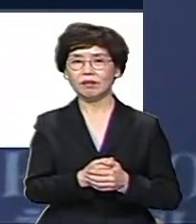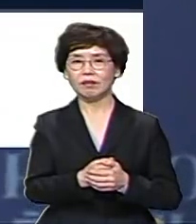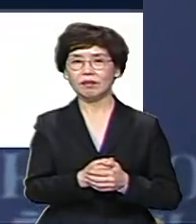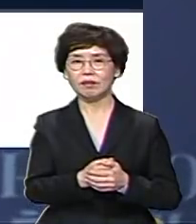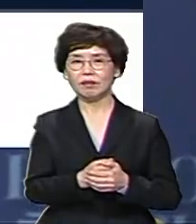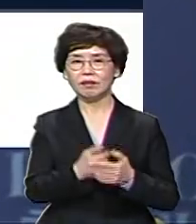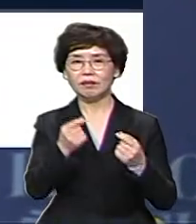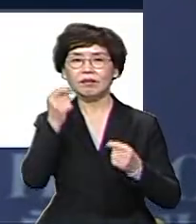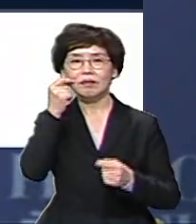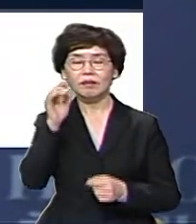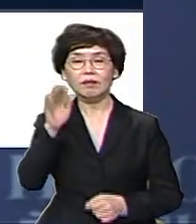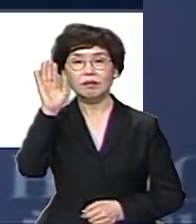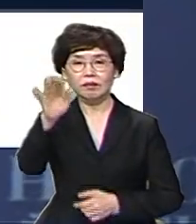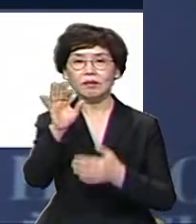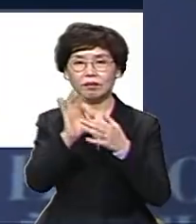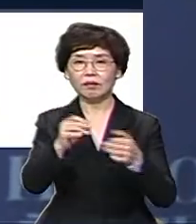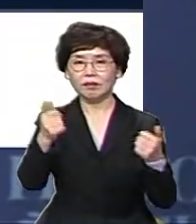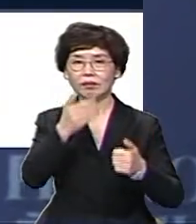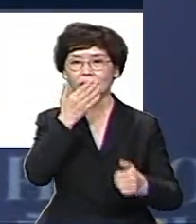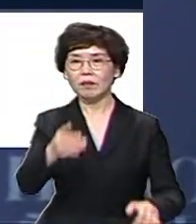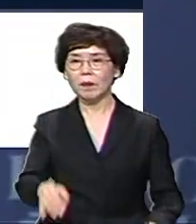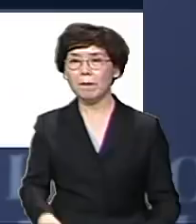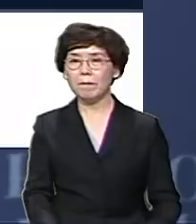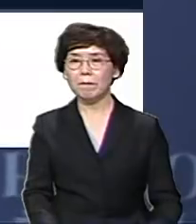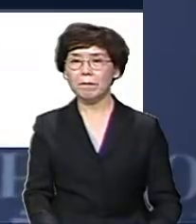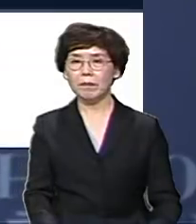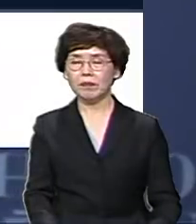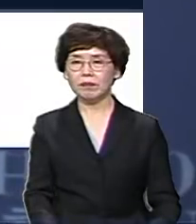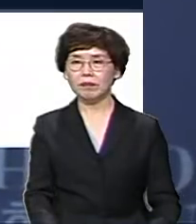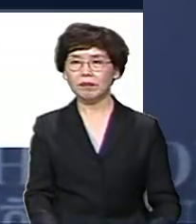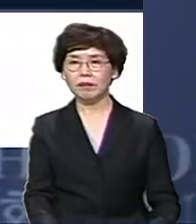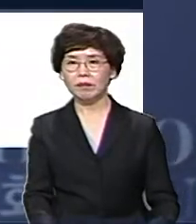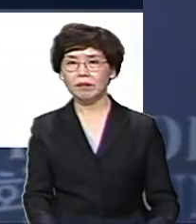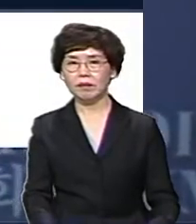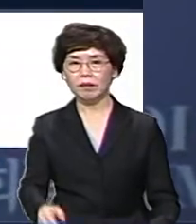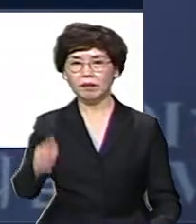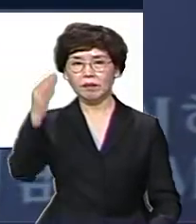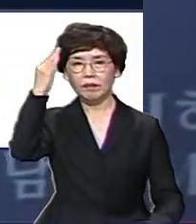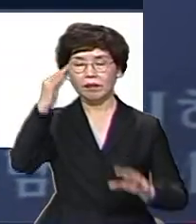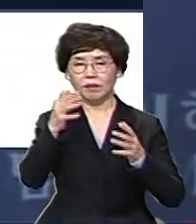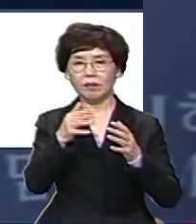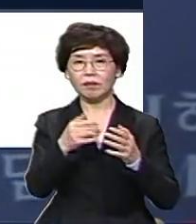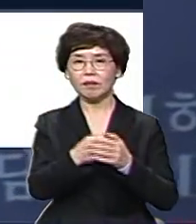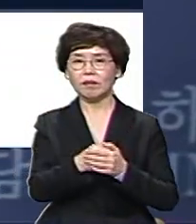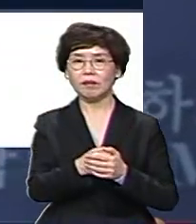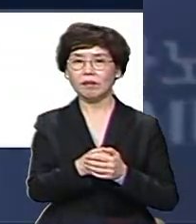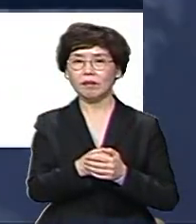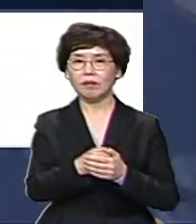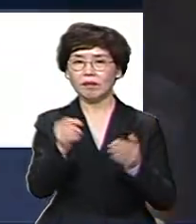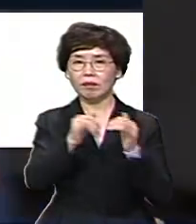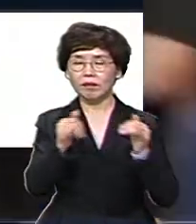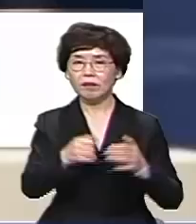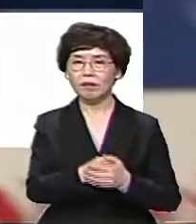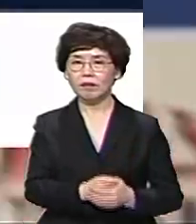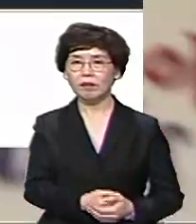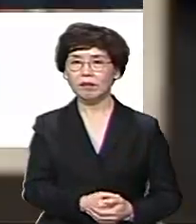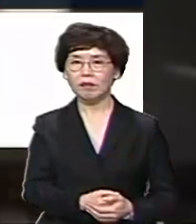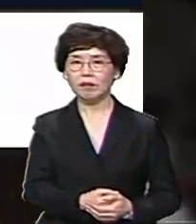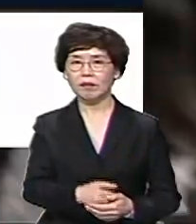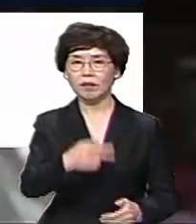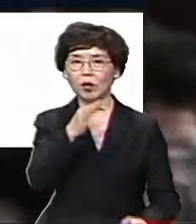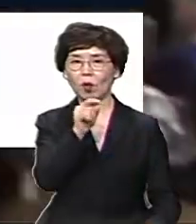Obama administration. I'm blaming 결코 오바마 행정부를 욕하는 건 아닙니다. 아주 옛날에